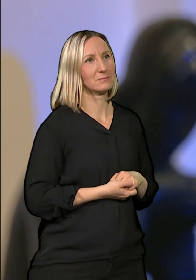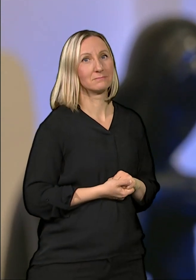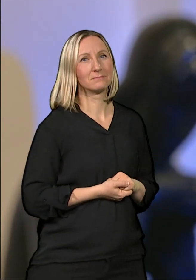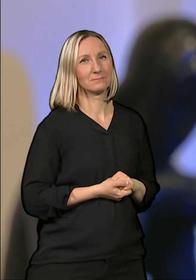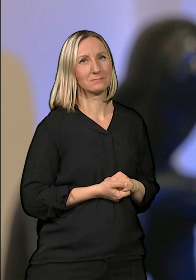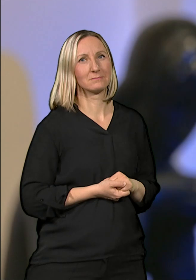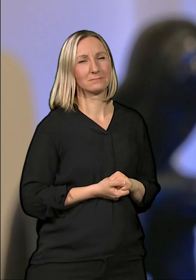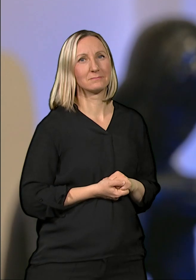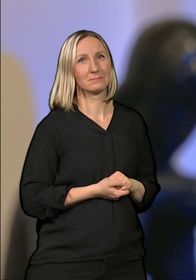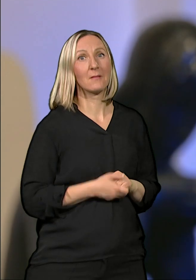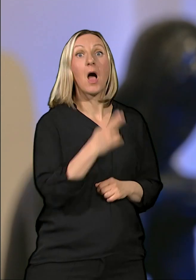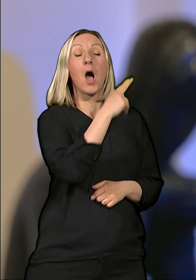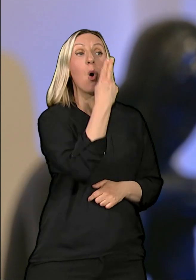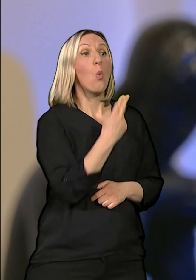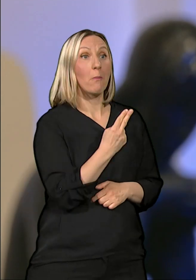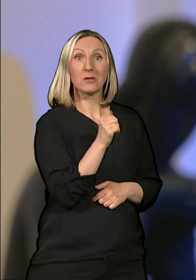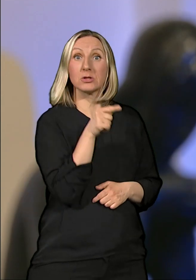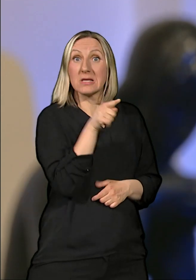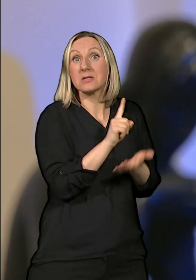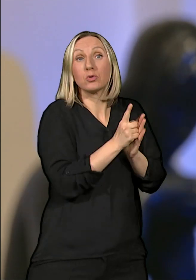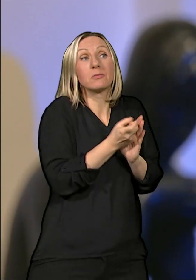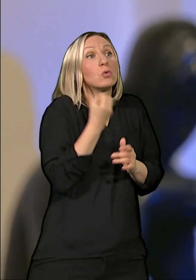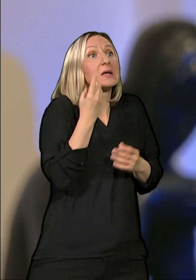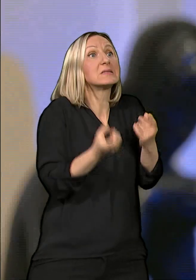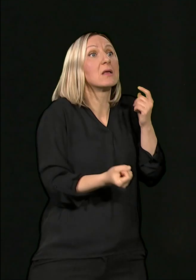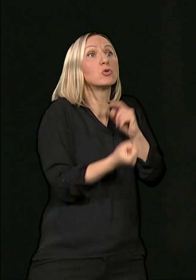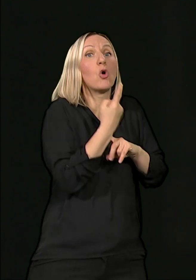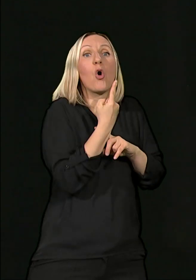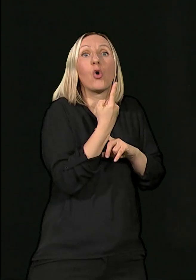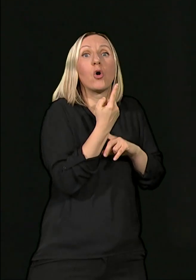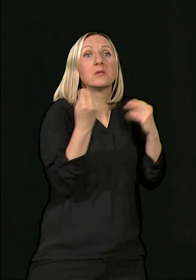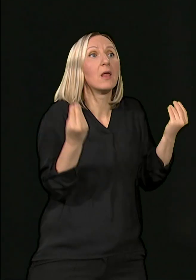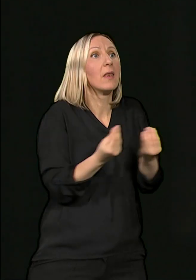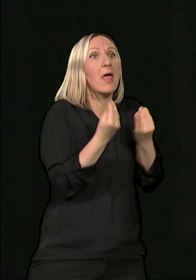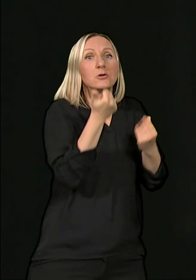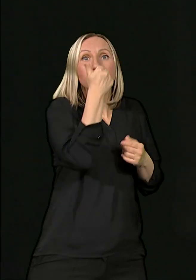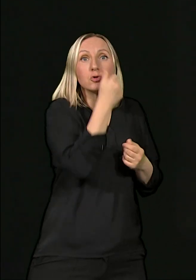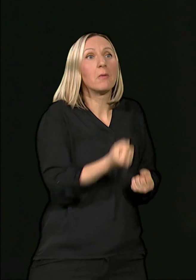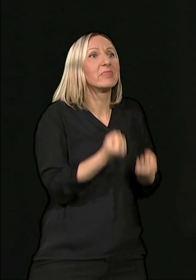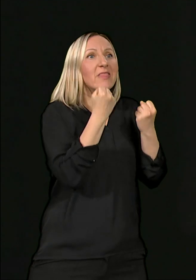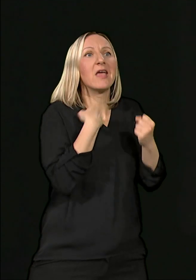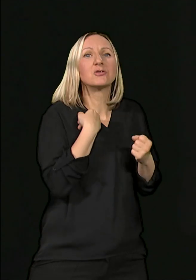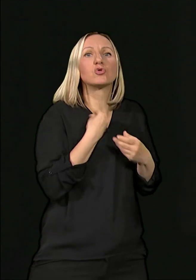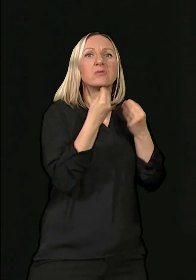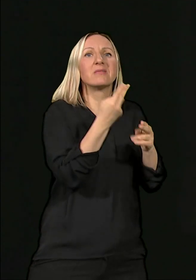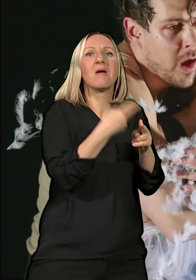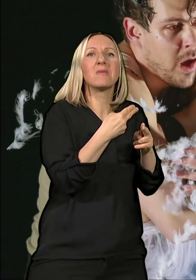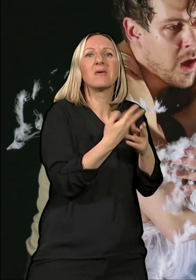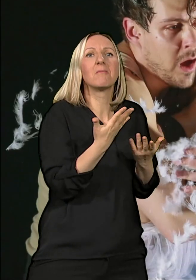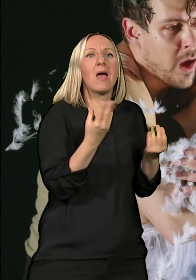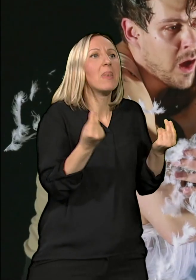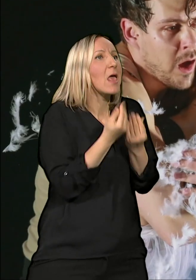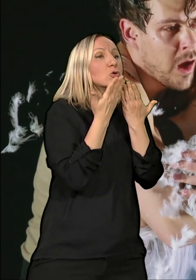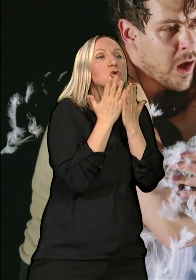da, postaje umetnost u tom trenutku kada se desi nešto što nam je čak i teško da imenujemo. Neki kanal se